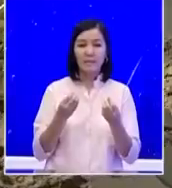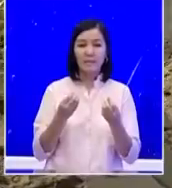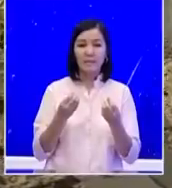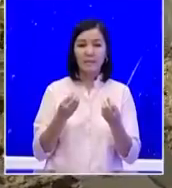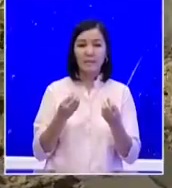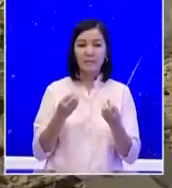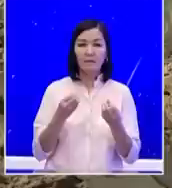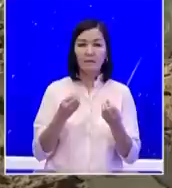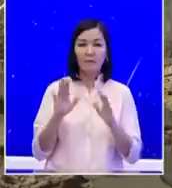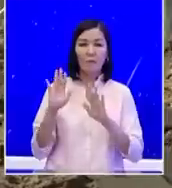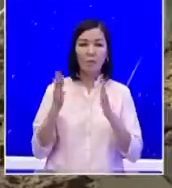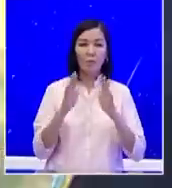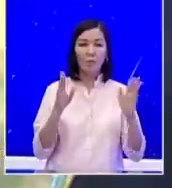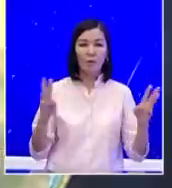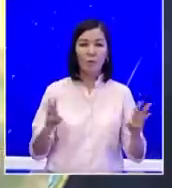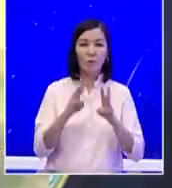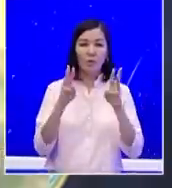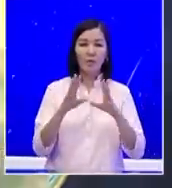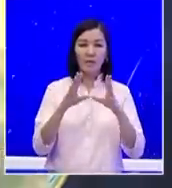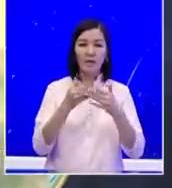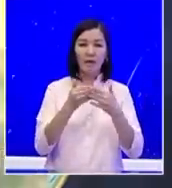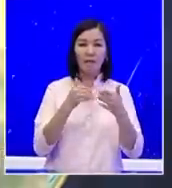мына дала орман өрттерінің алдын алу мақсатында